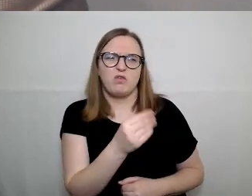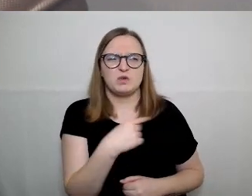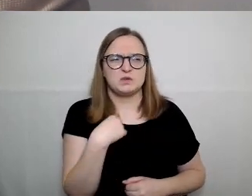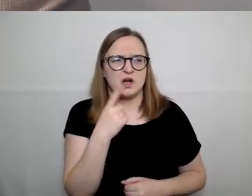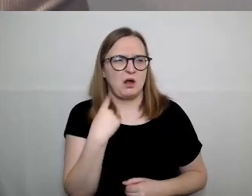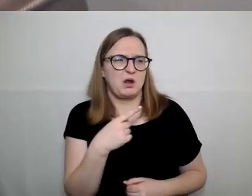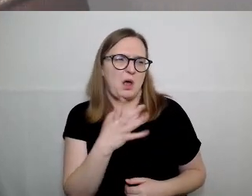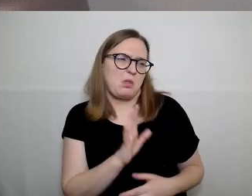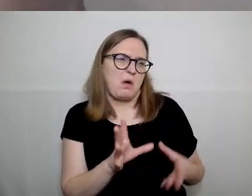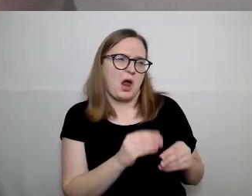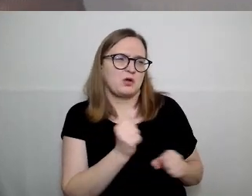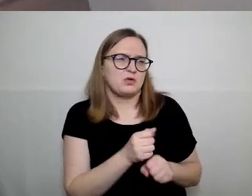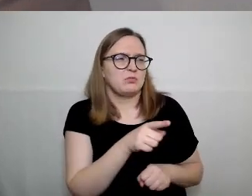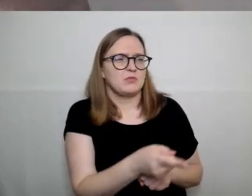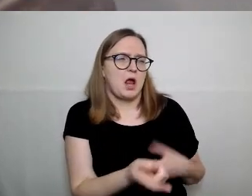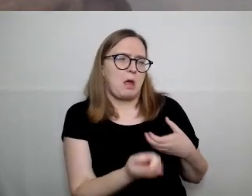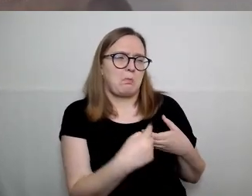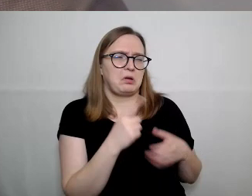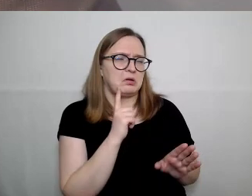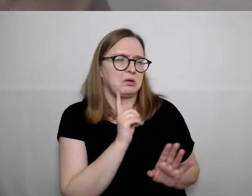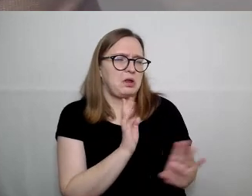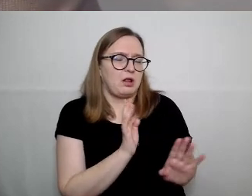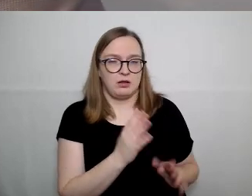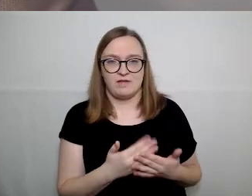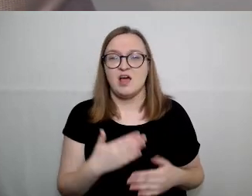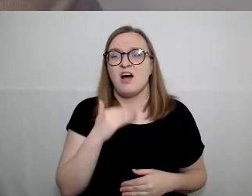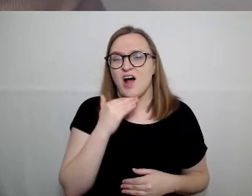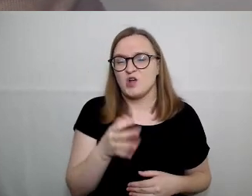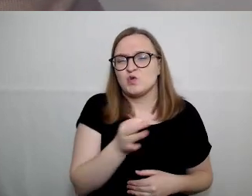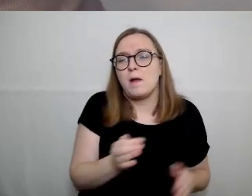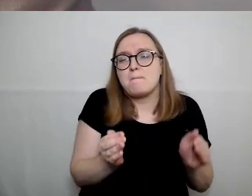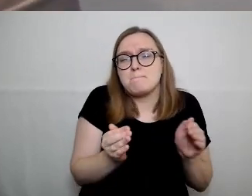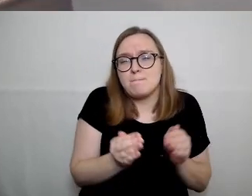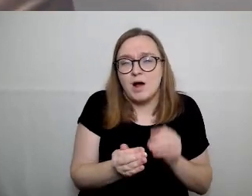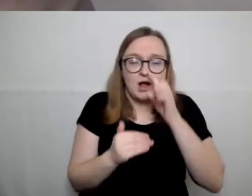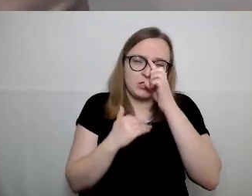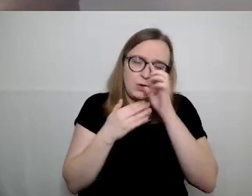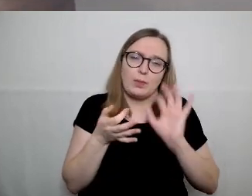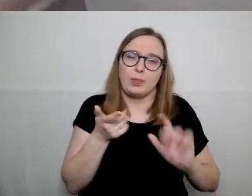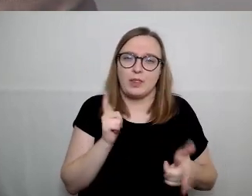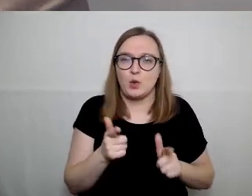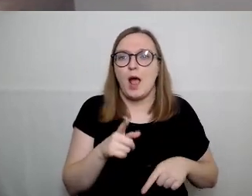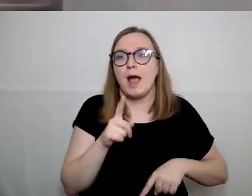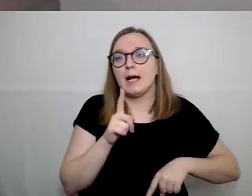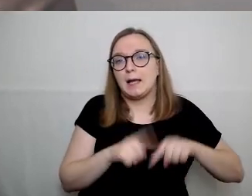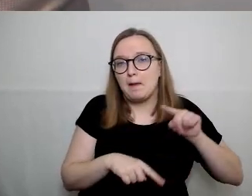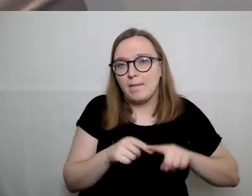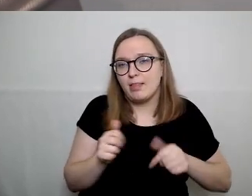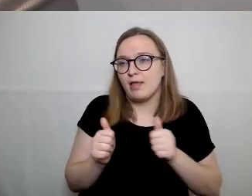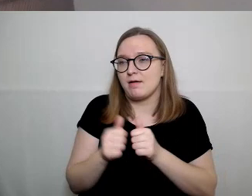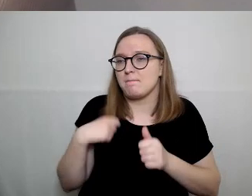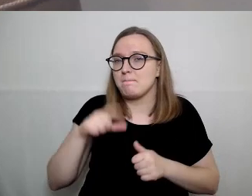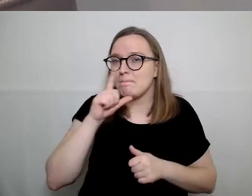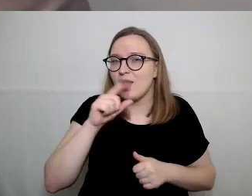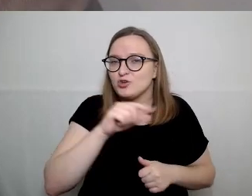ir jūs įsileisti. Kitas dalykas, aišku, mes esame mažas rajonas ir natūralu, kad, na, mūsų giminės, artimieji ar labai tolimus giminės